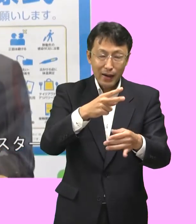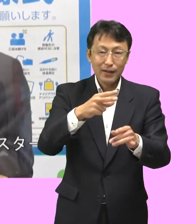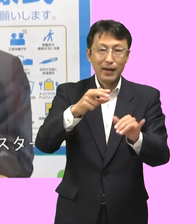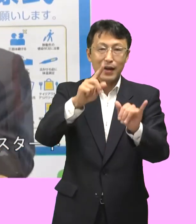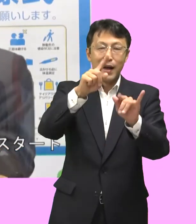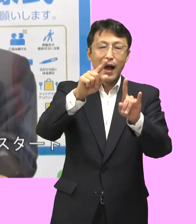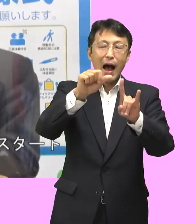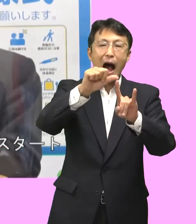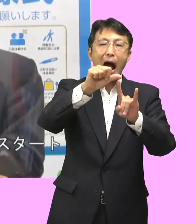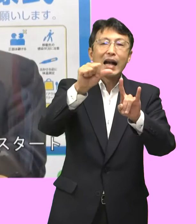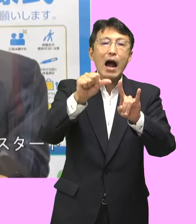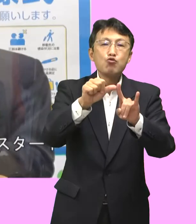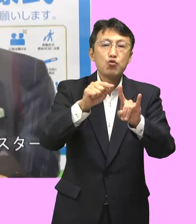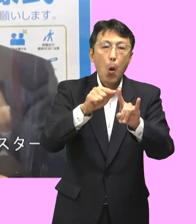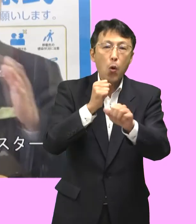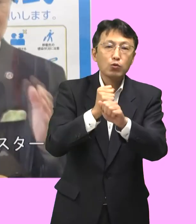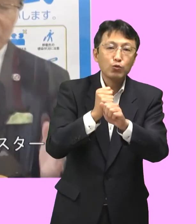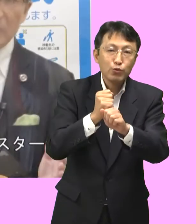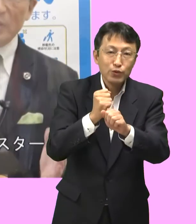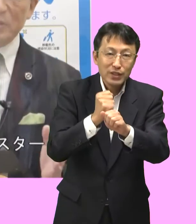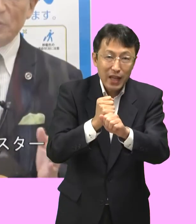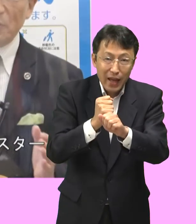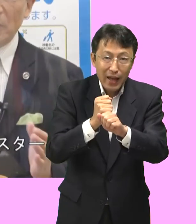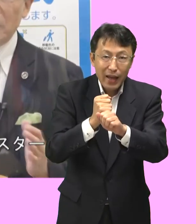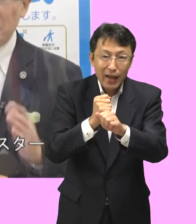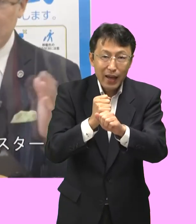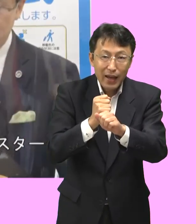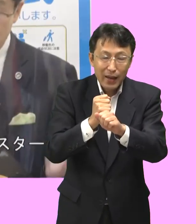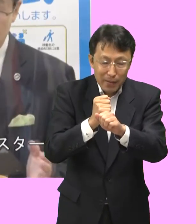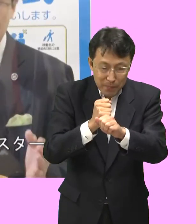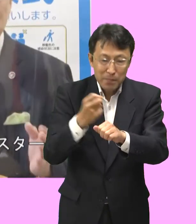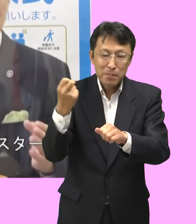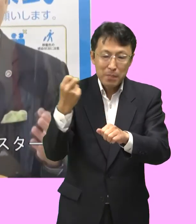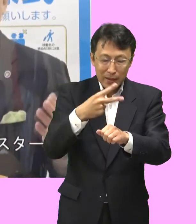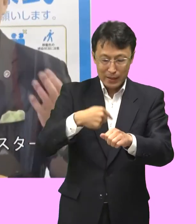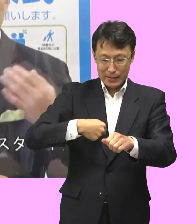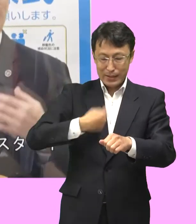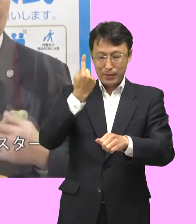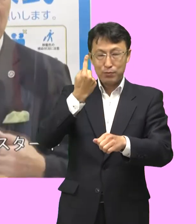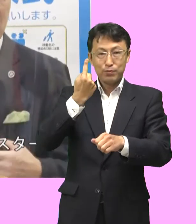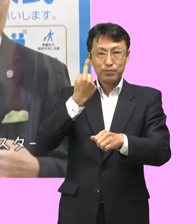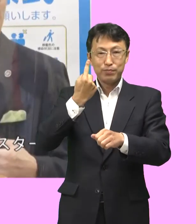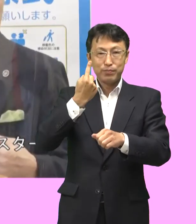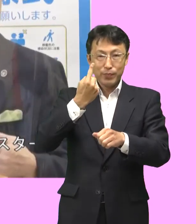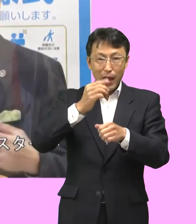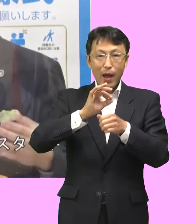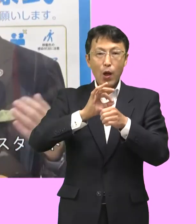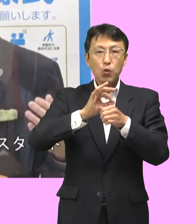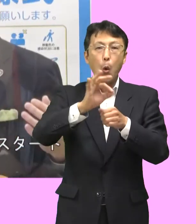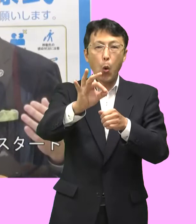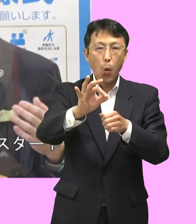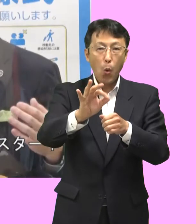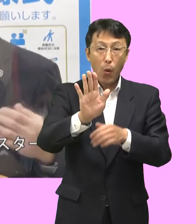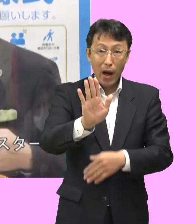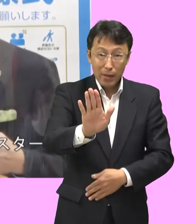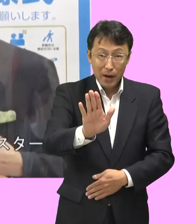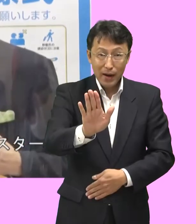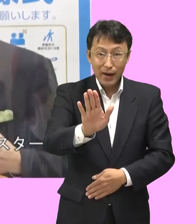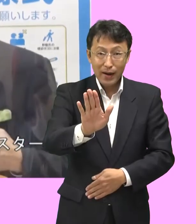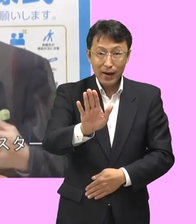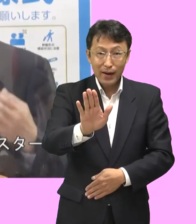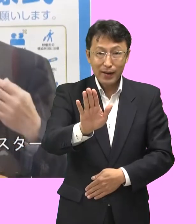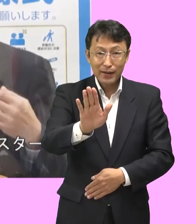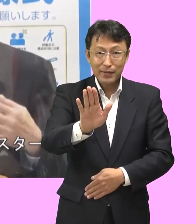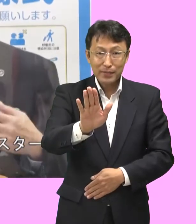いただいたものの中からですね、素晴らしいものを市 の, とそのアカウントの方に、まあ、移転といい